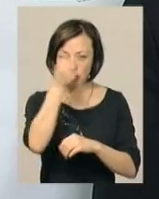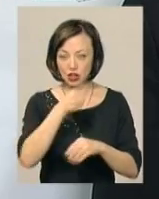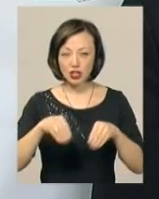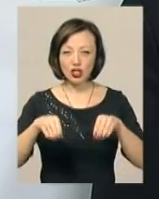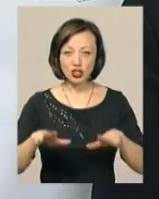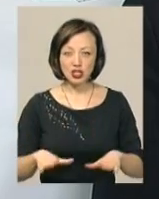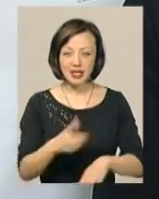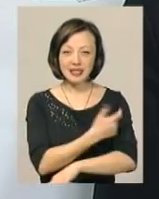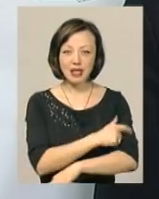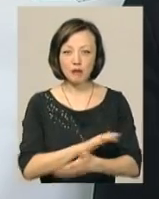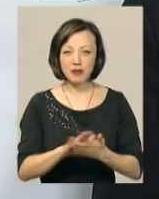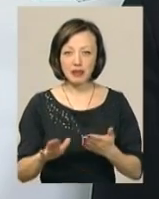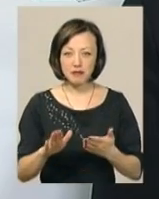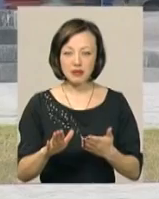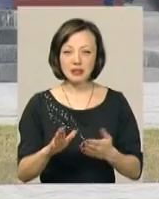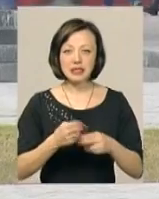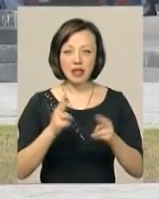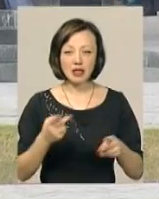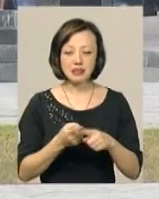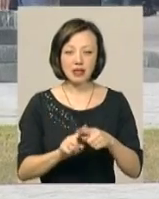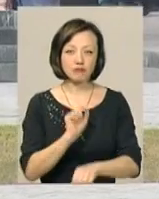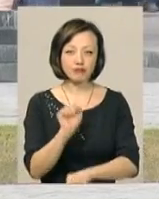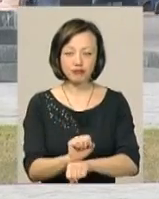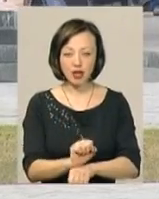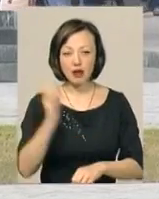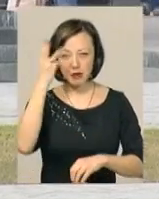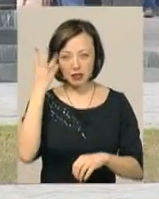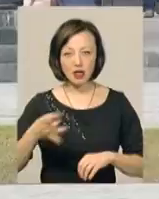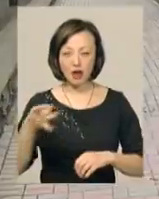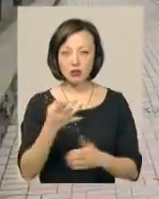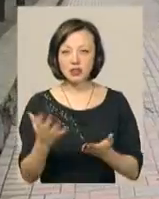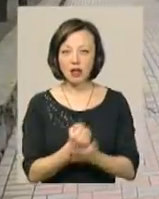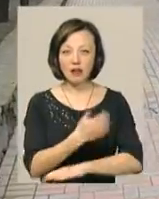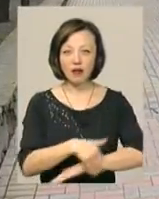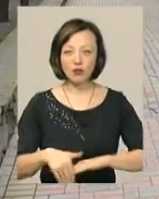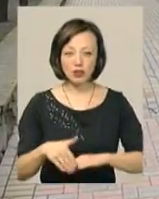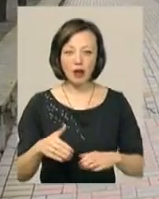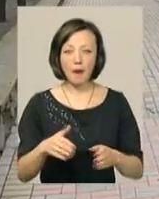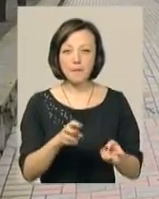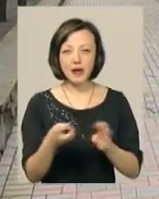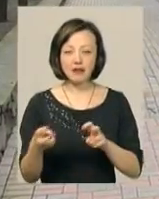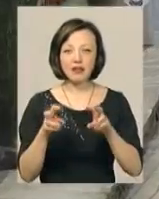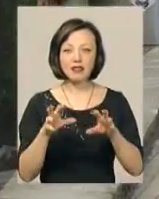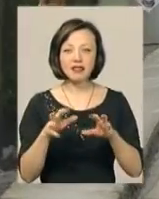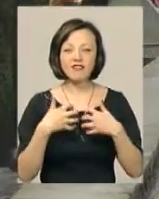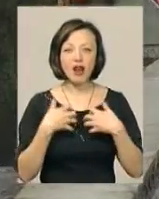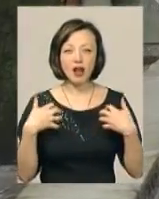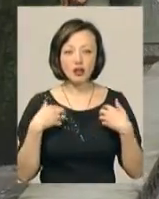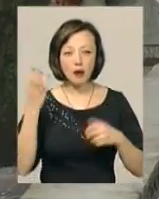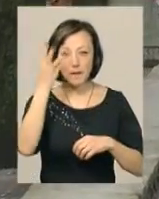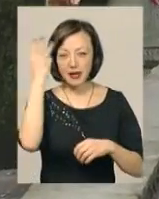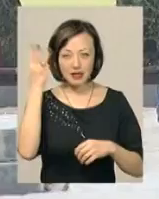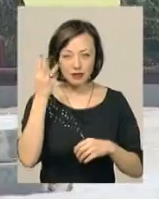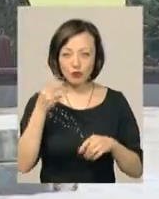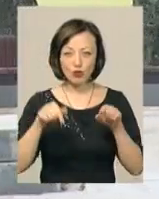санепідемстанції, ці ями законсервовані. У Хмельницький район знайдених на вулицях мертвих тварин везуть через те, що в обласному центрі зробити